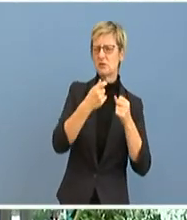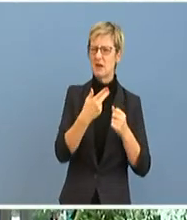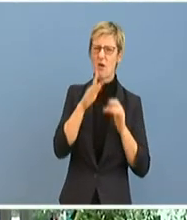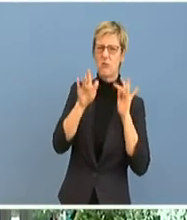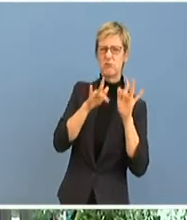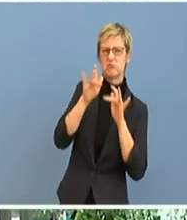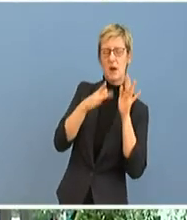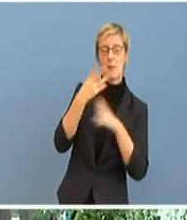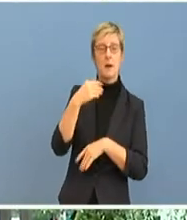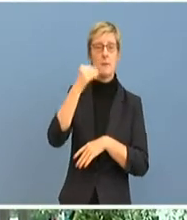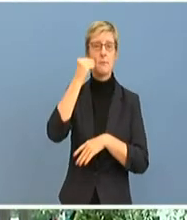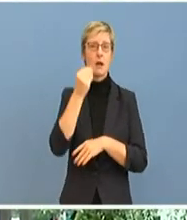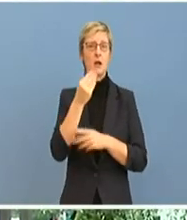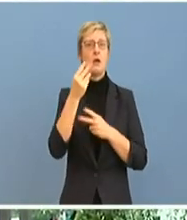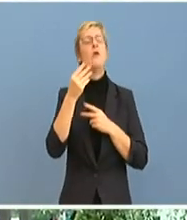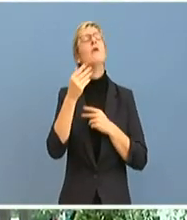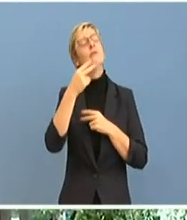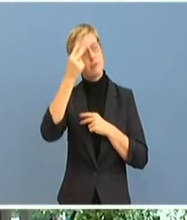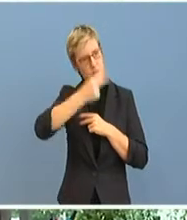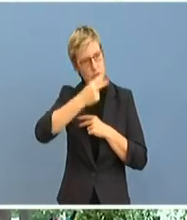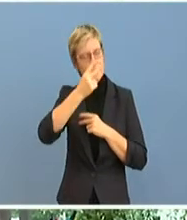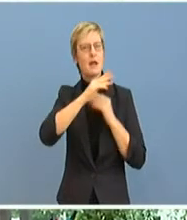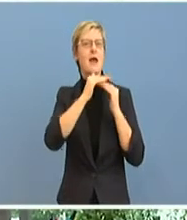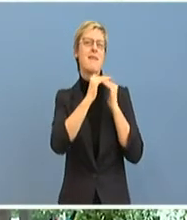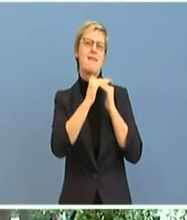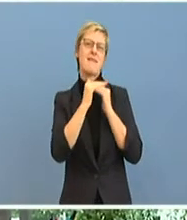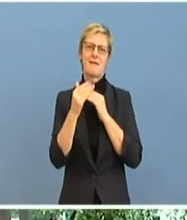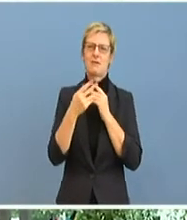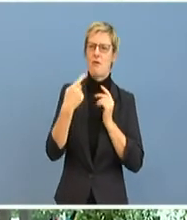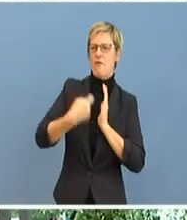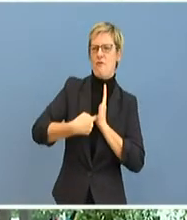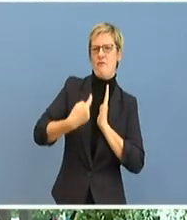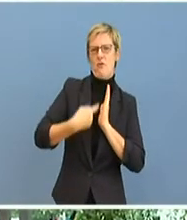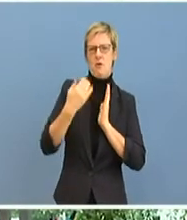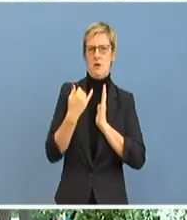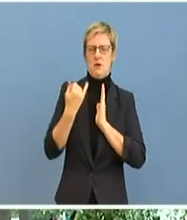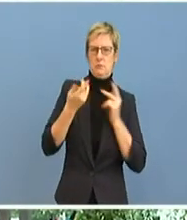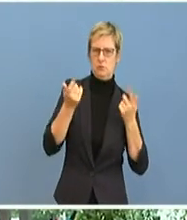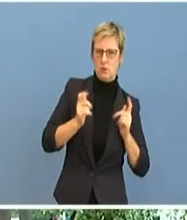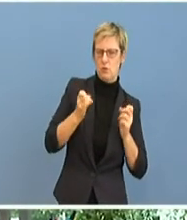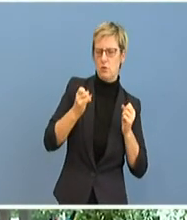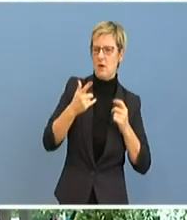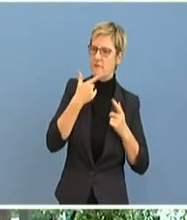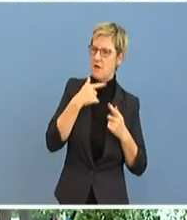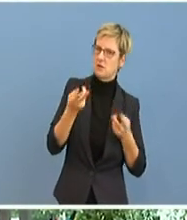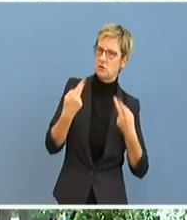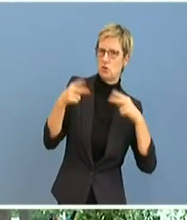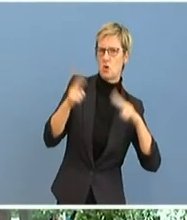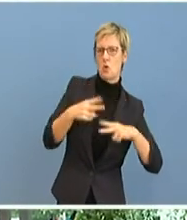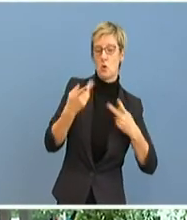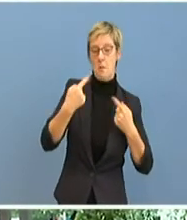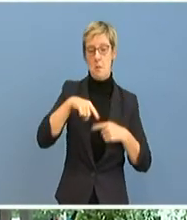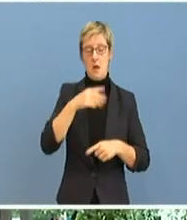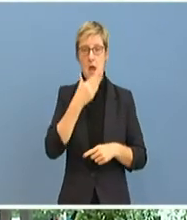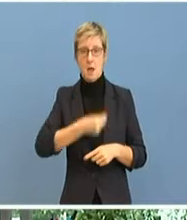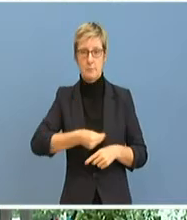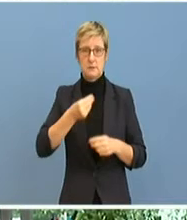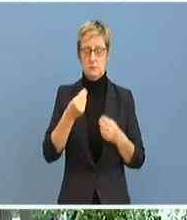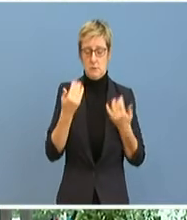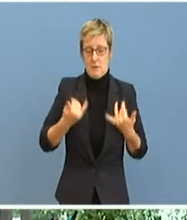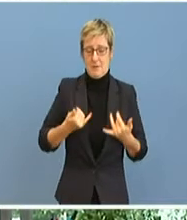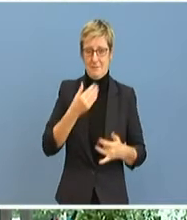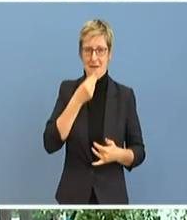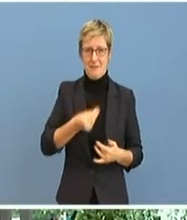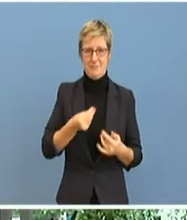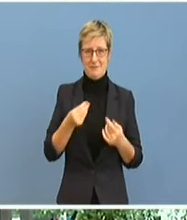Verständnis für die Länder, die das einfordern, auch wenn einige kritisieren, es gibt soziale Verwerfungen jetzt vor den Herbstferien, oder wäre sie dafür,